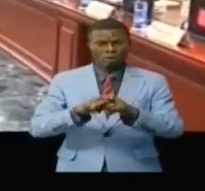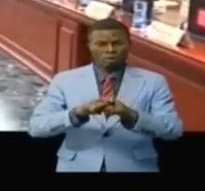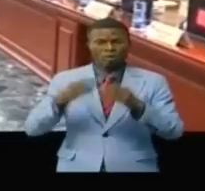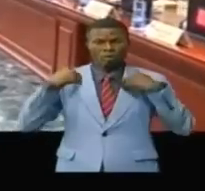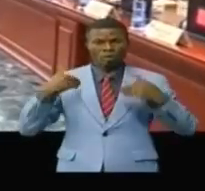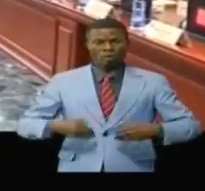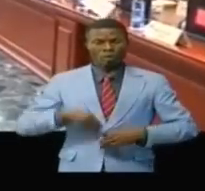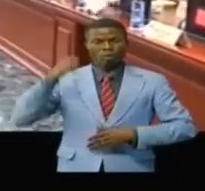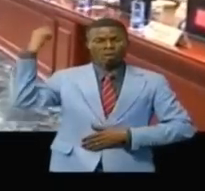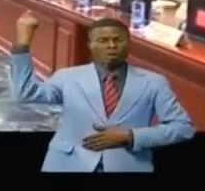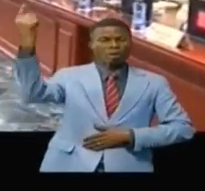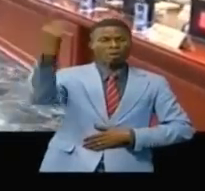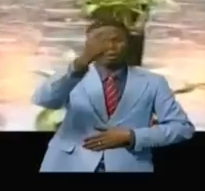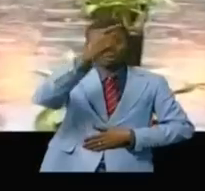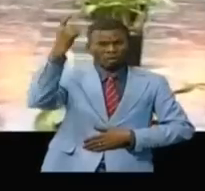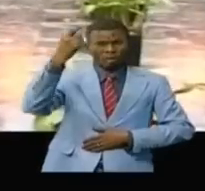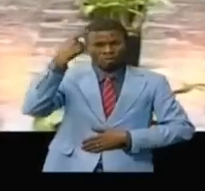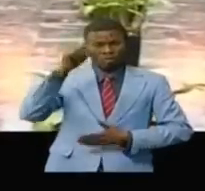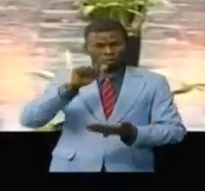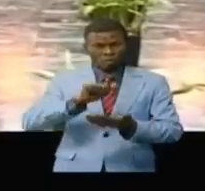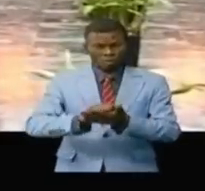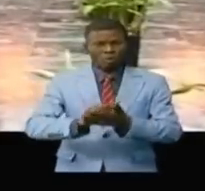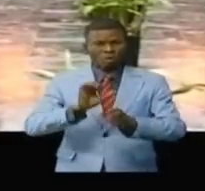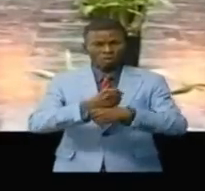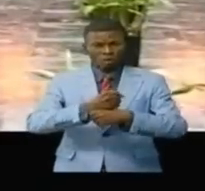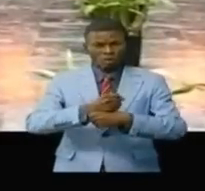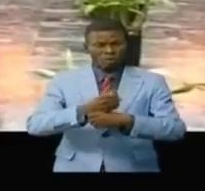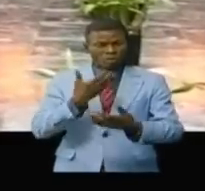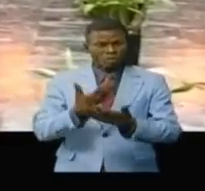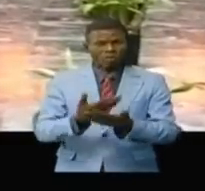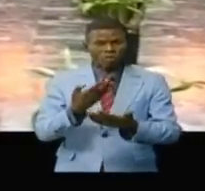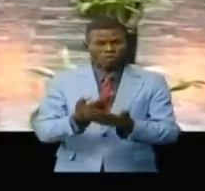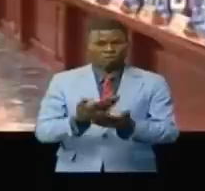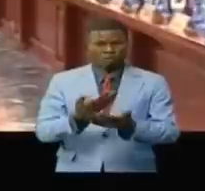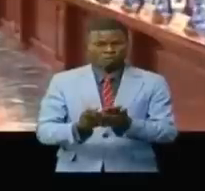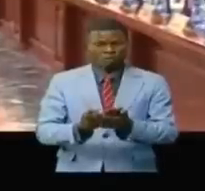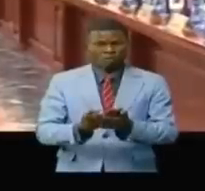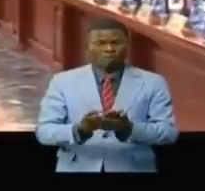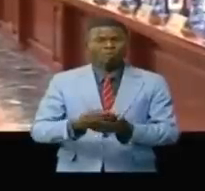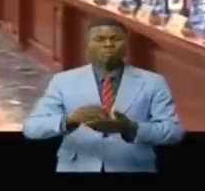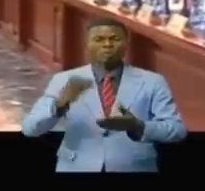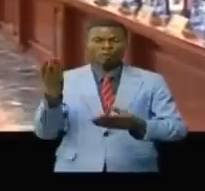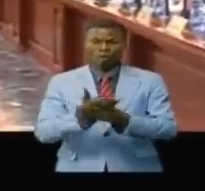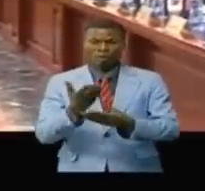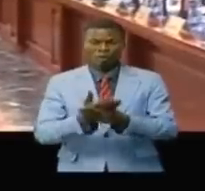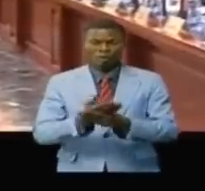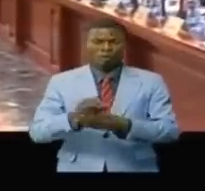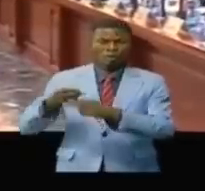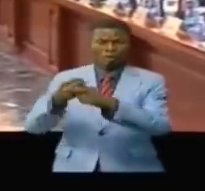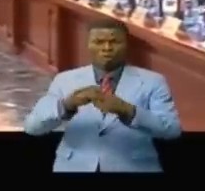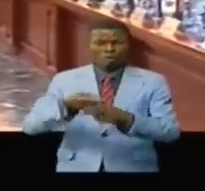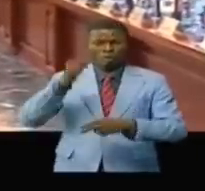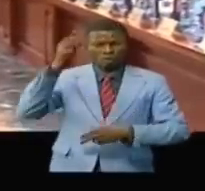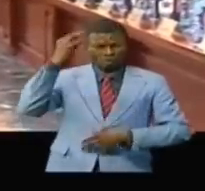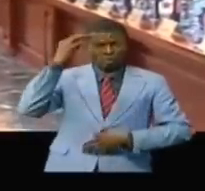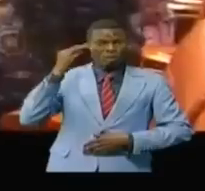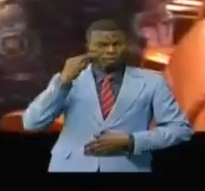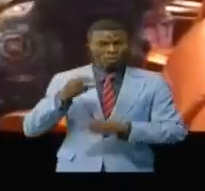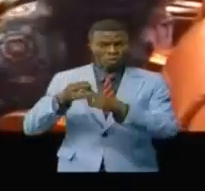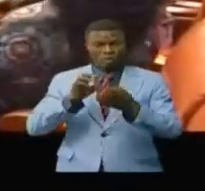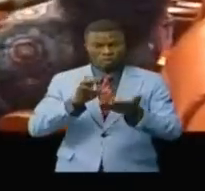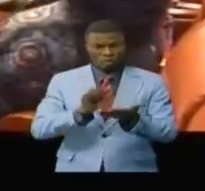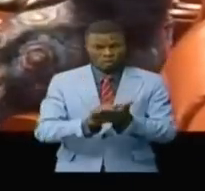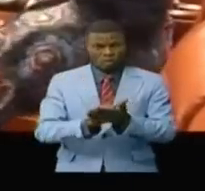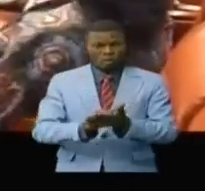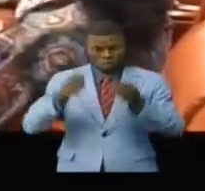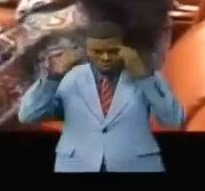santé universelle, afin de constituer de toute urgence une task force sous la supervision du Premier ministre pour prendre